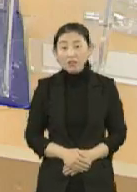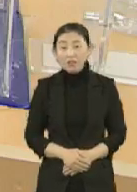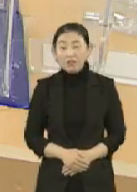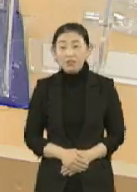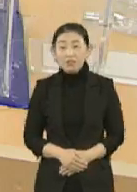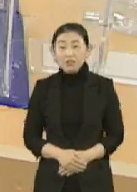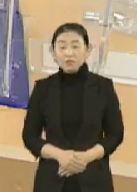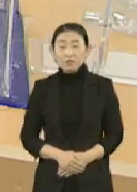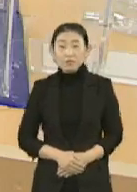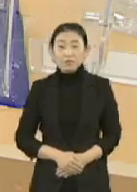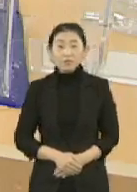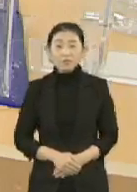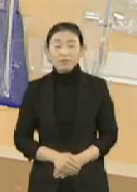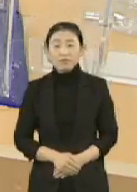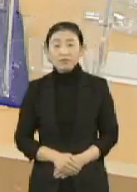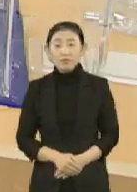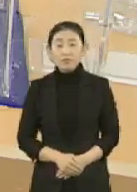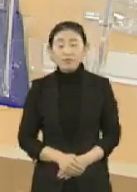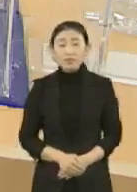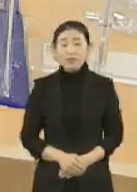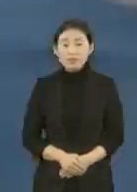예투 종발.